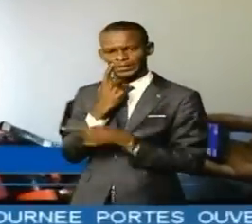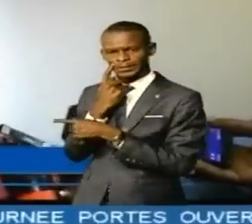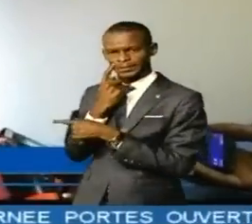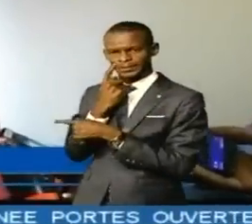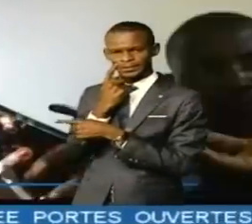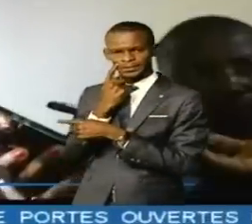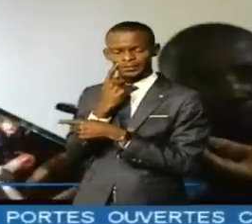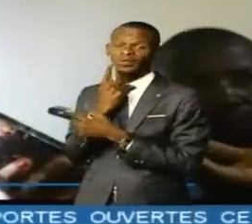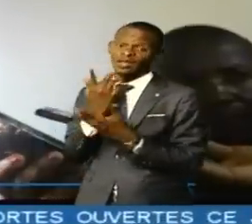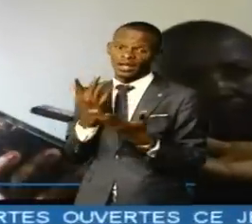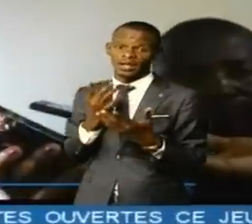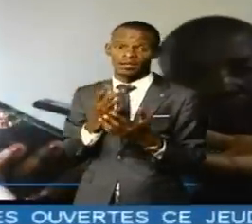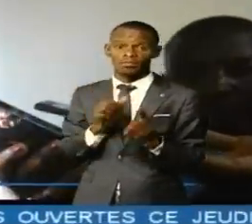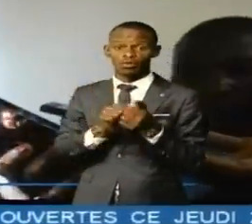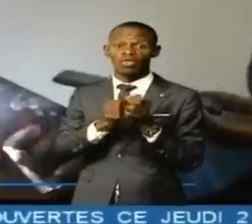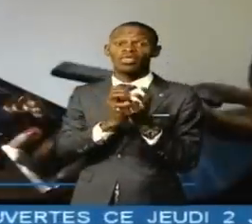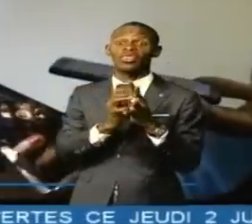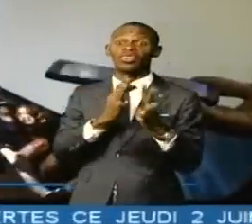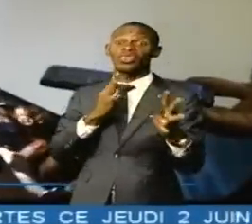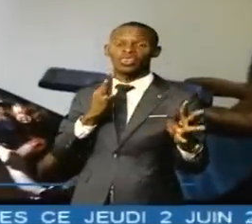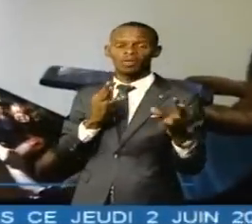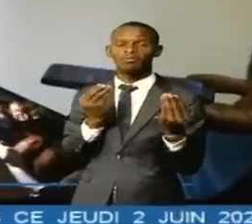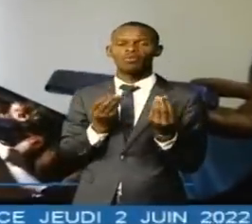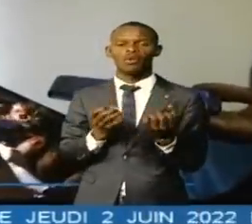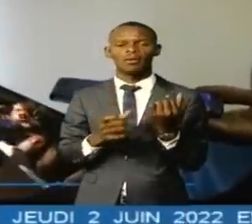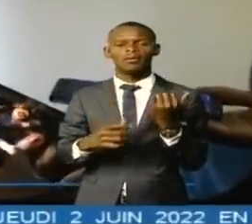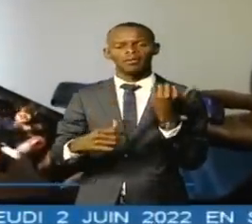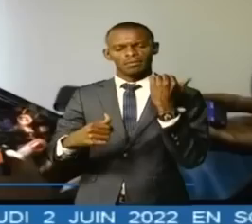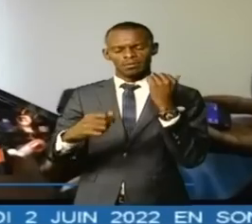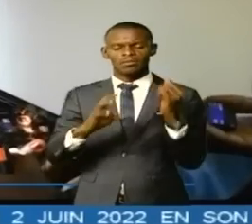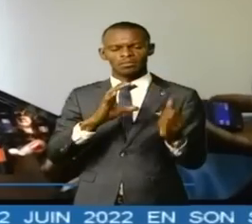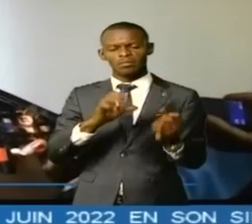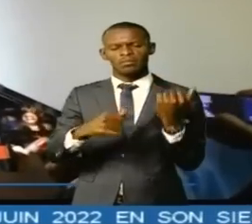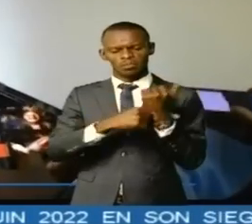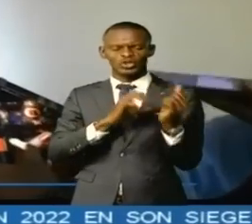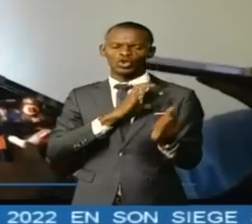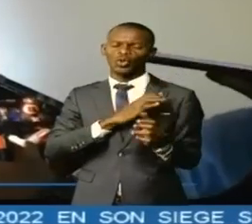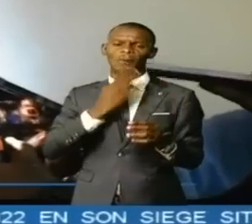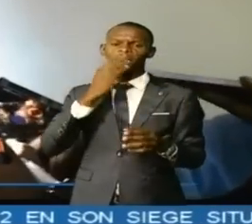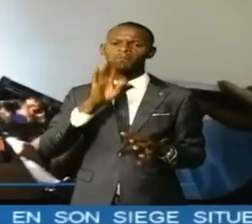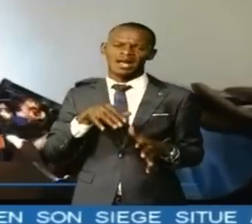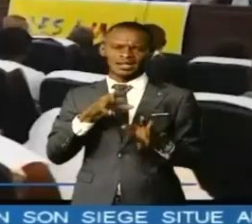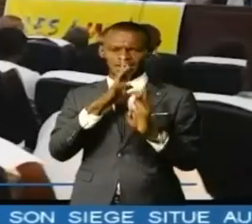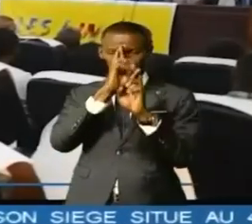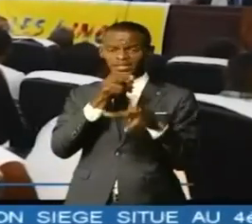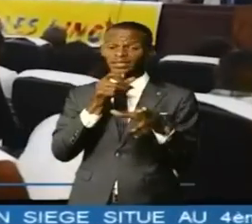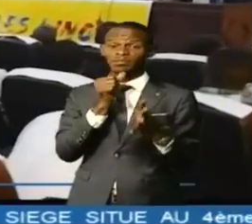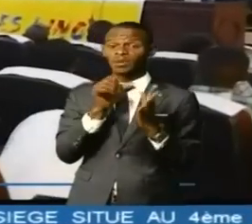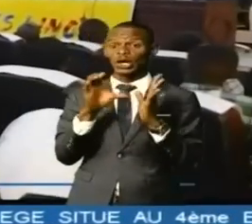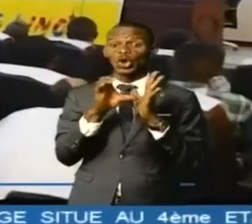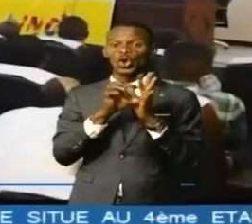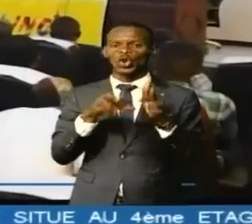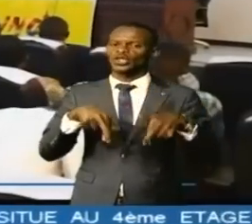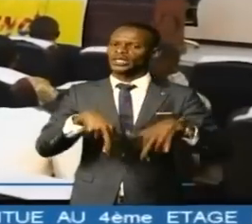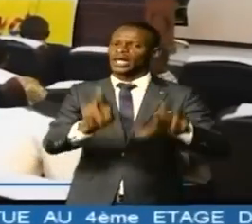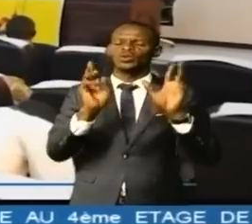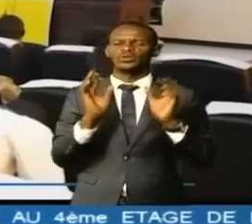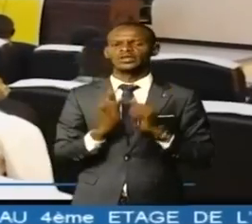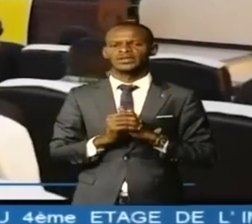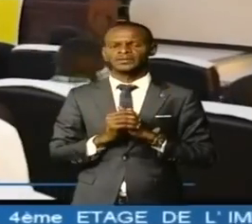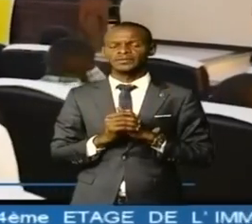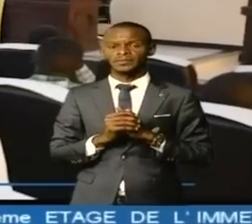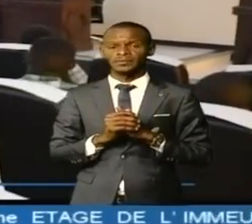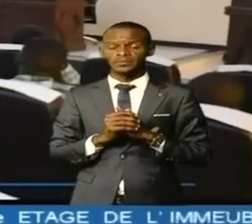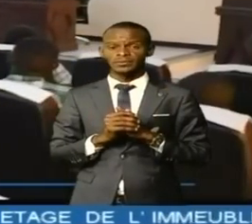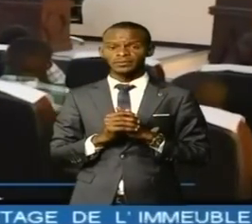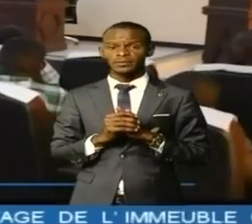de la route. C'est un appel à la conscience qu'on adapte d'abord le code de la route à la réalité sur terrain. Démarré par cette matinée de réflexion